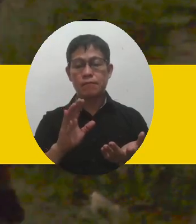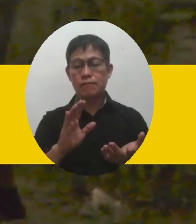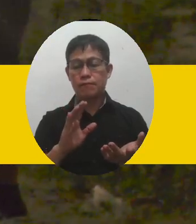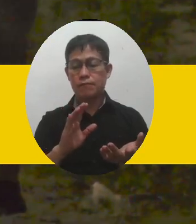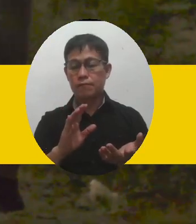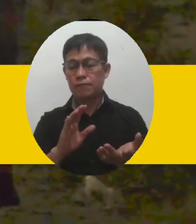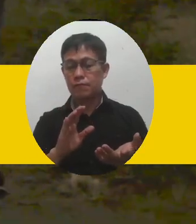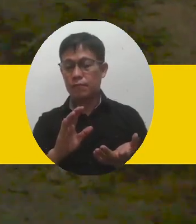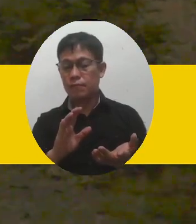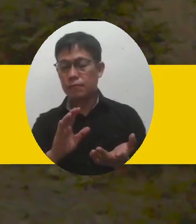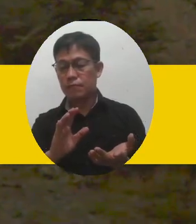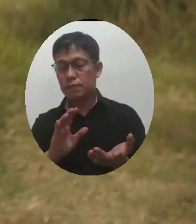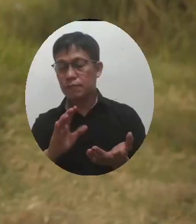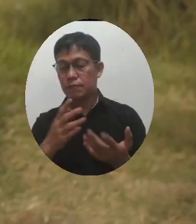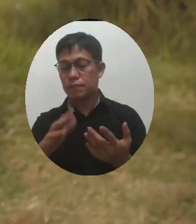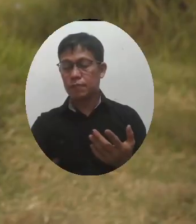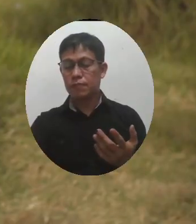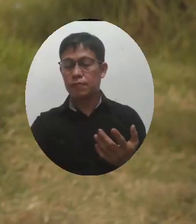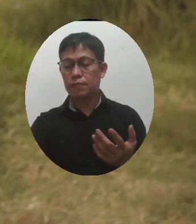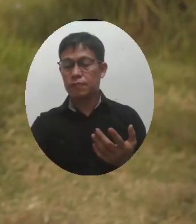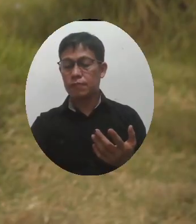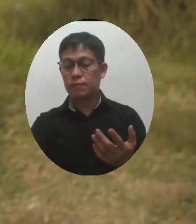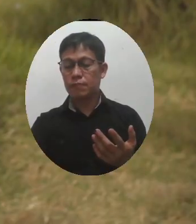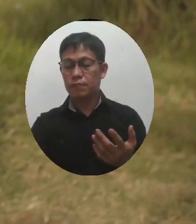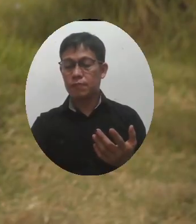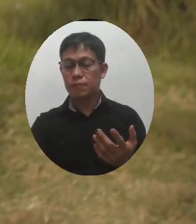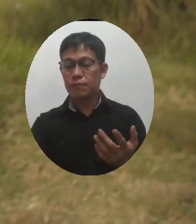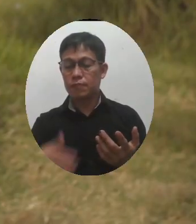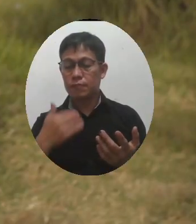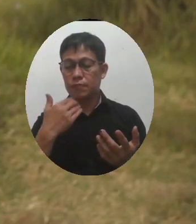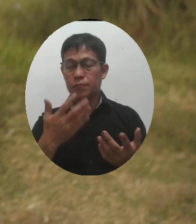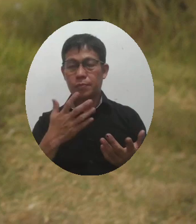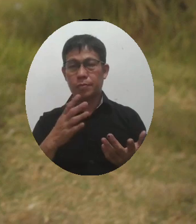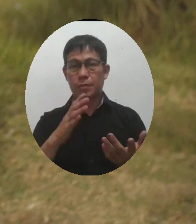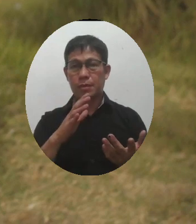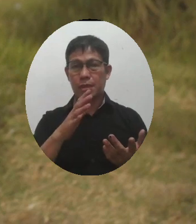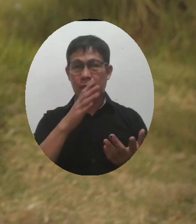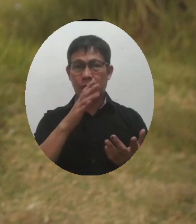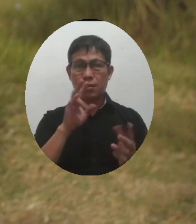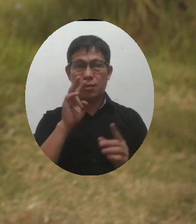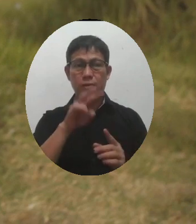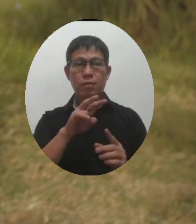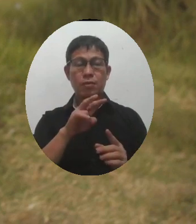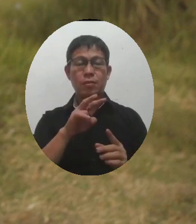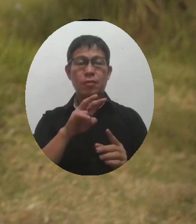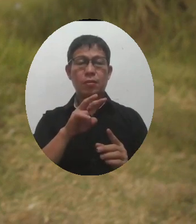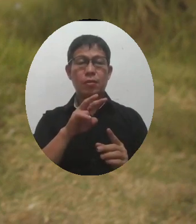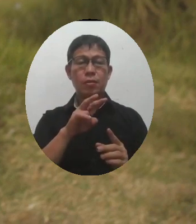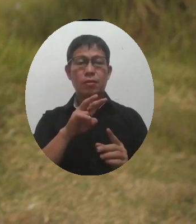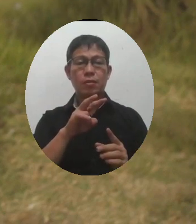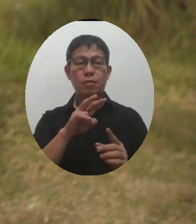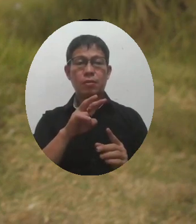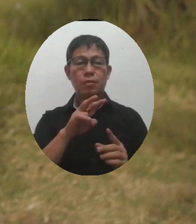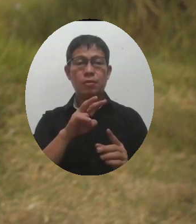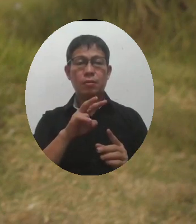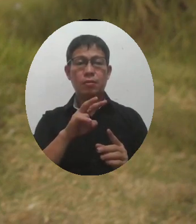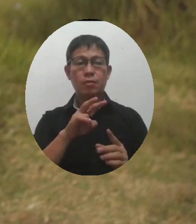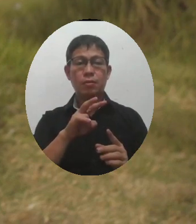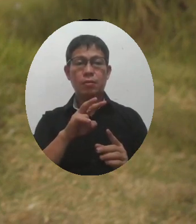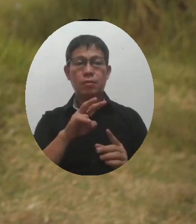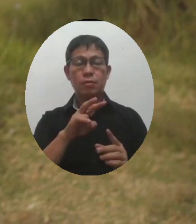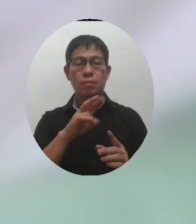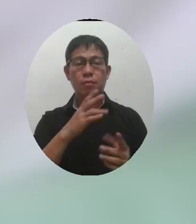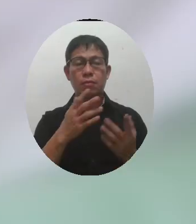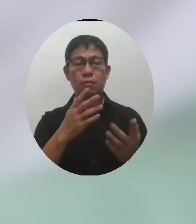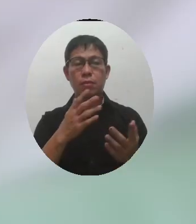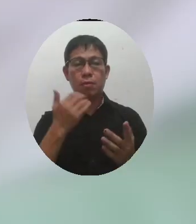Yun po, nung pagpasok po ng tita ko, ng nanay ko sa loob ng kwarto, napansin po nung tita ko nang sabi niya, paano eh kang patay